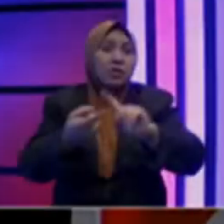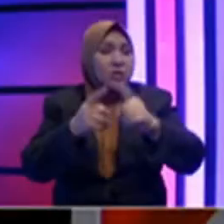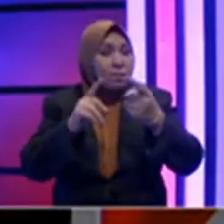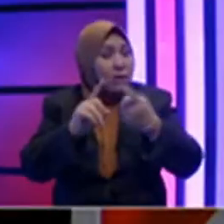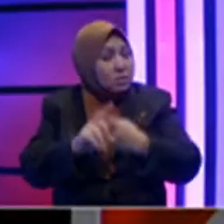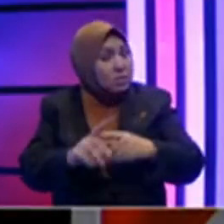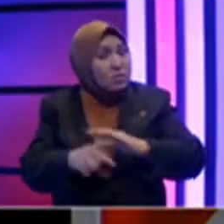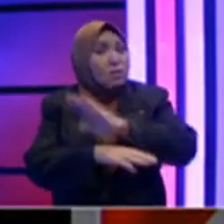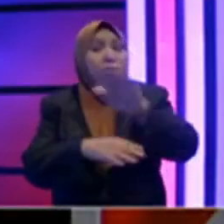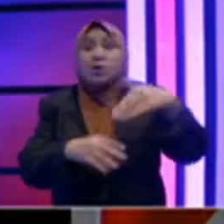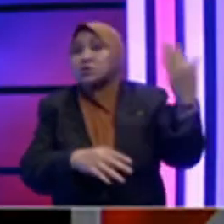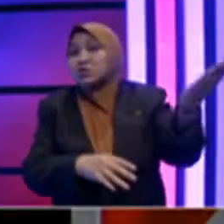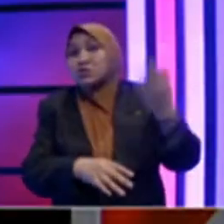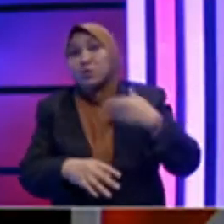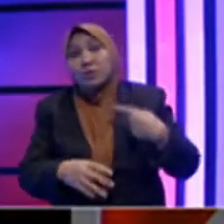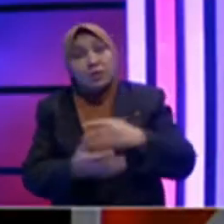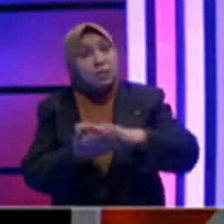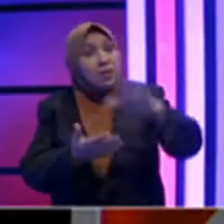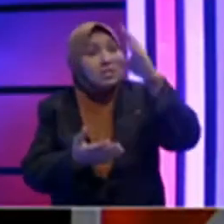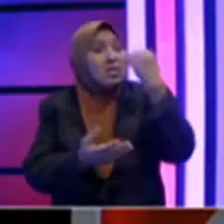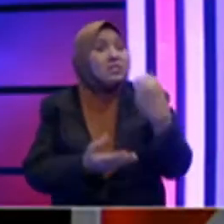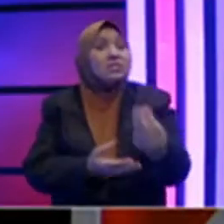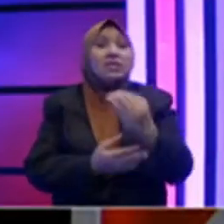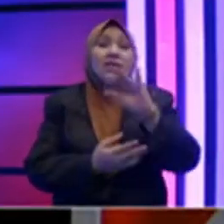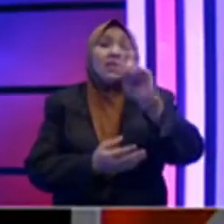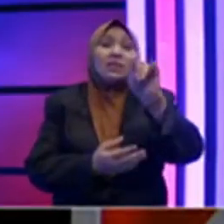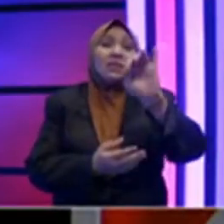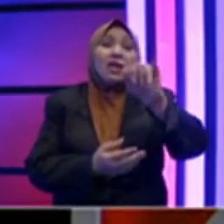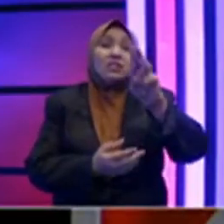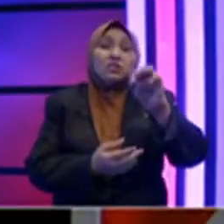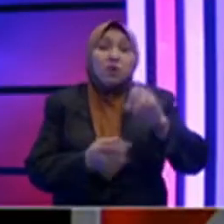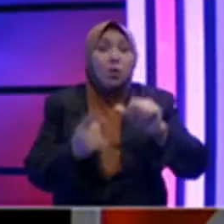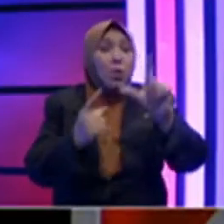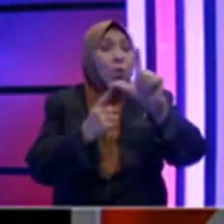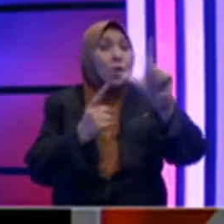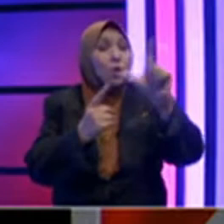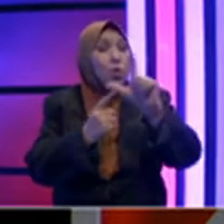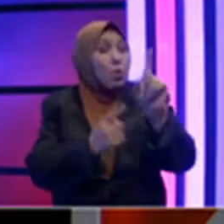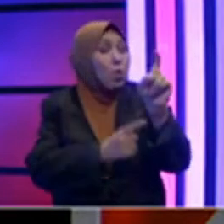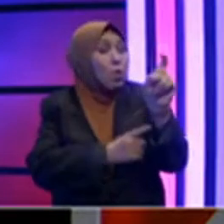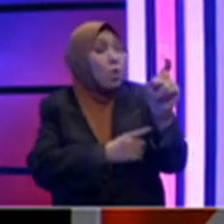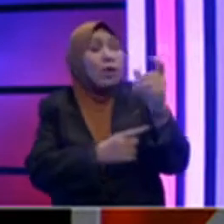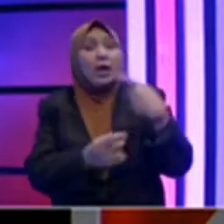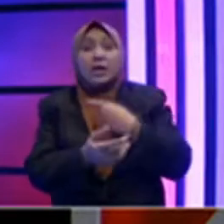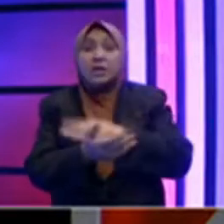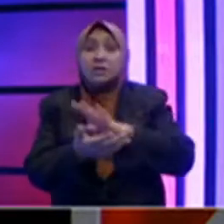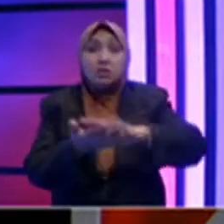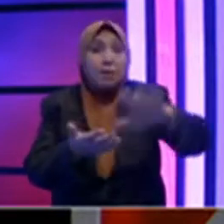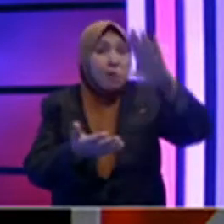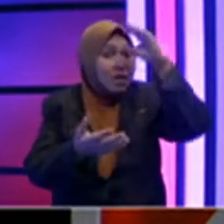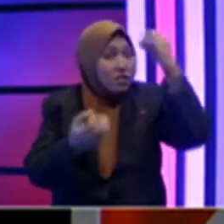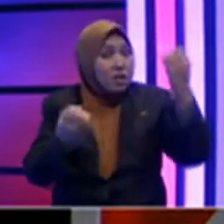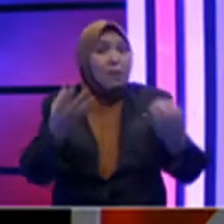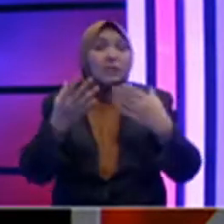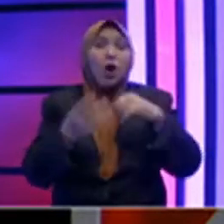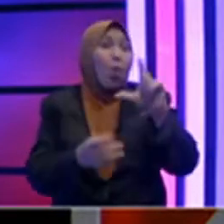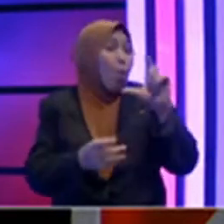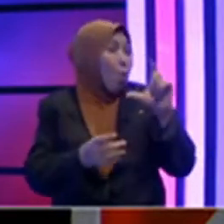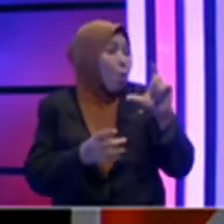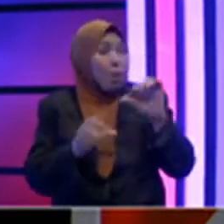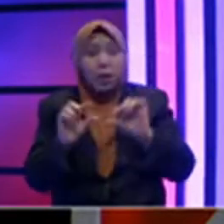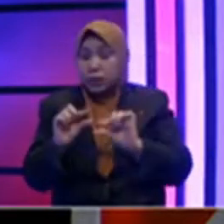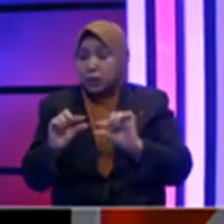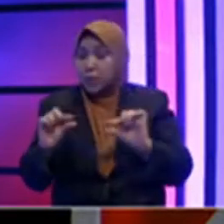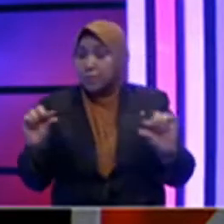Hai John kita belajar sedikit aja padahal ini huruf-huruf road telah kita belajar banyak itu tebal dan nipis